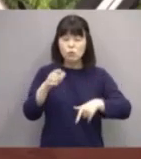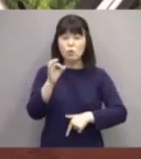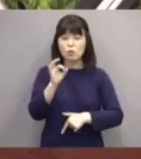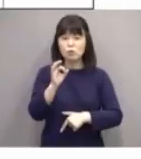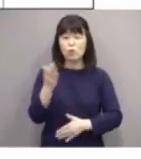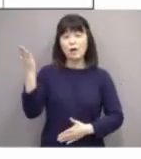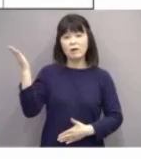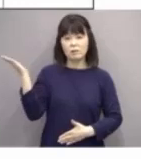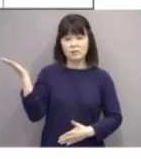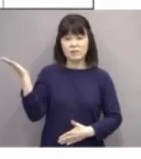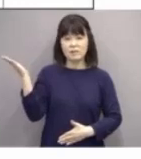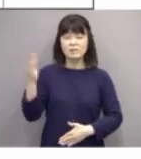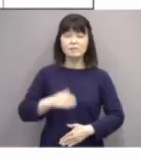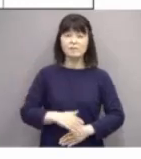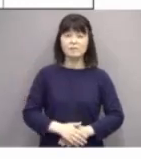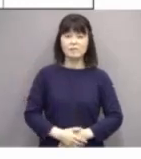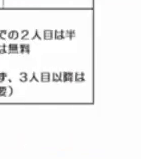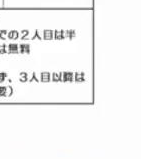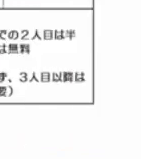になります。